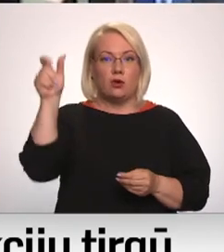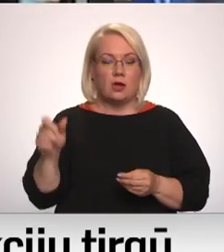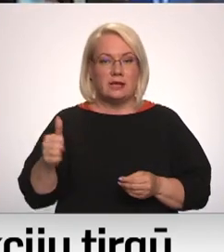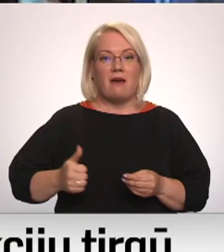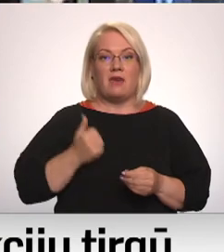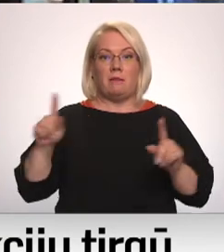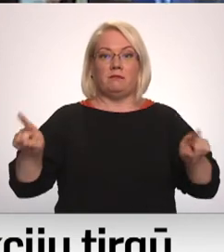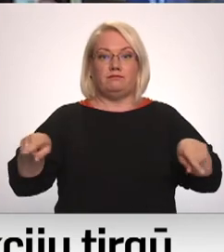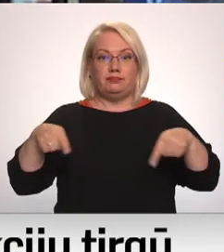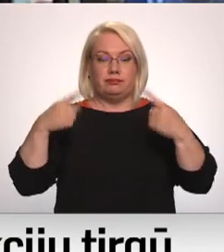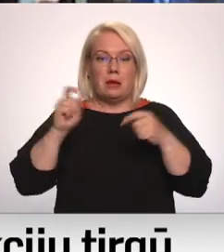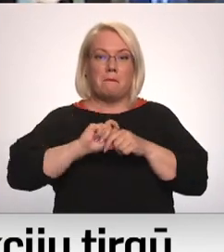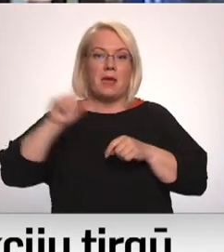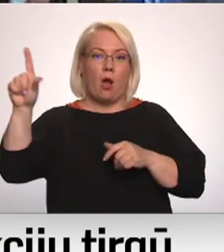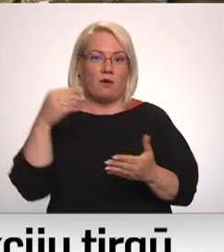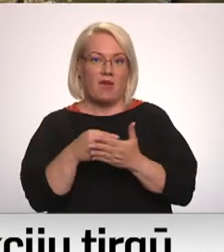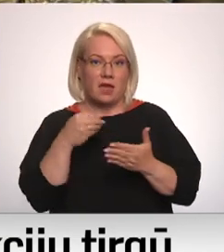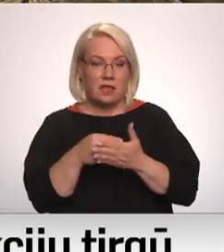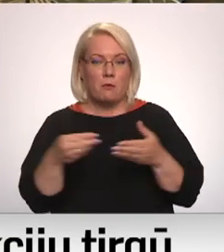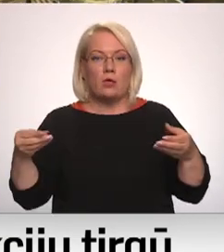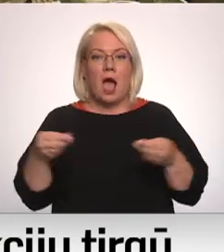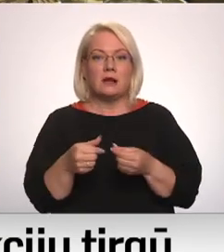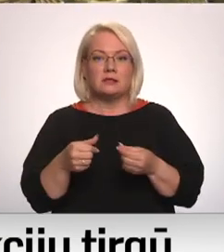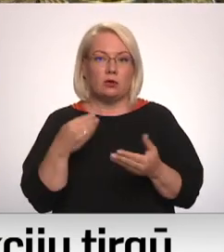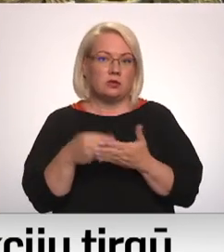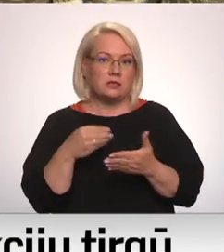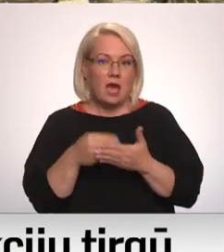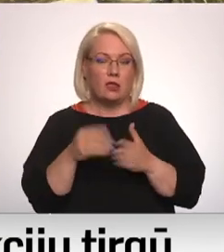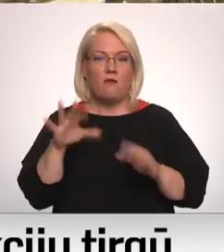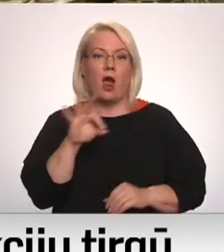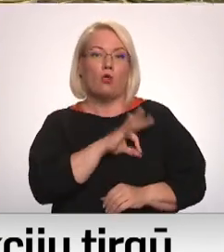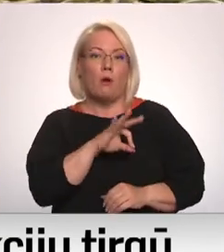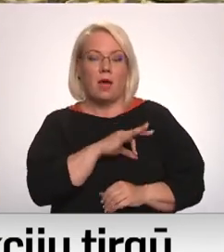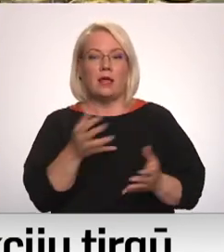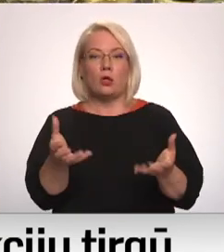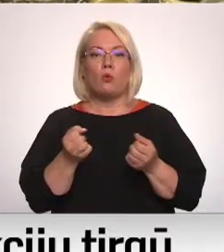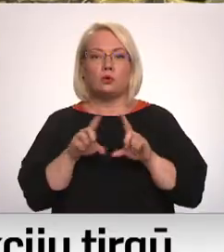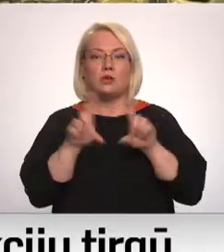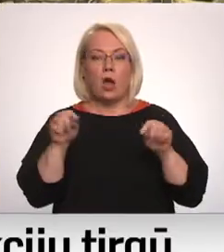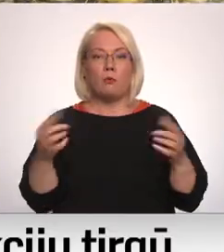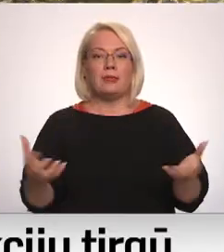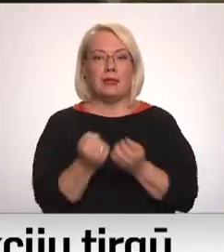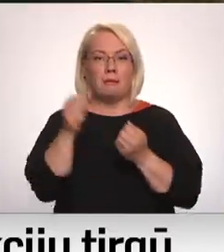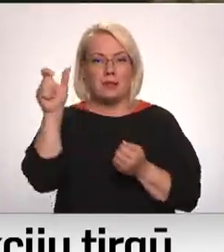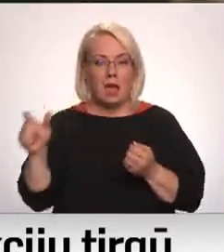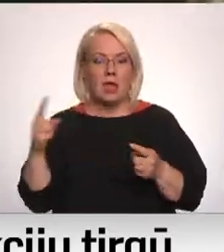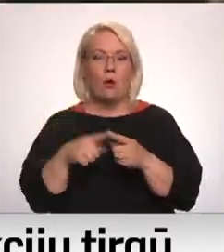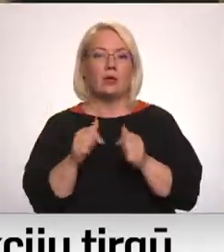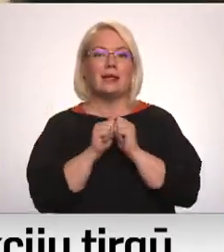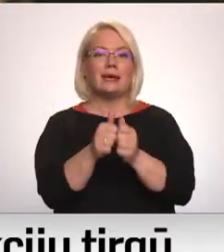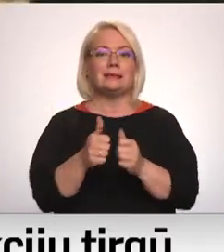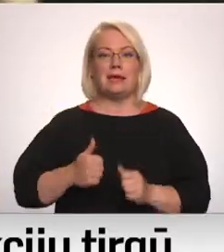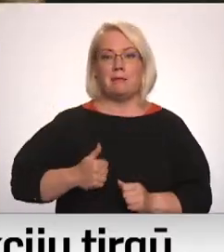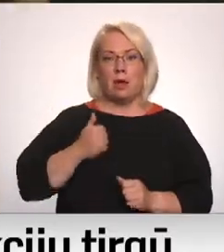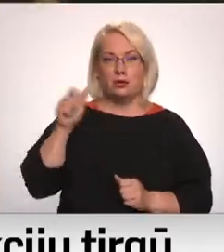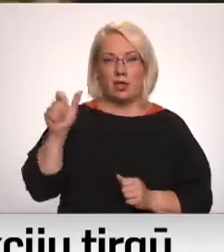attīstās, augtā vērtība un akciju cena. Līdz ar to var nopelnīt gan uzņēmuma dibinātāji, gan jaunie līdzīpašnieki. Parasti uzņēmumi